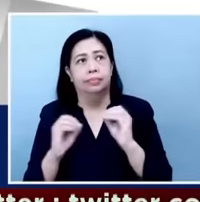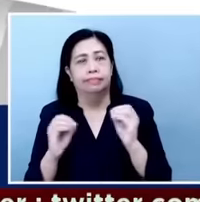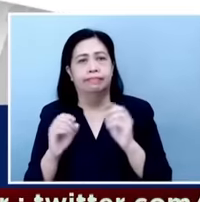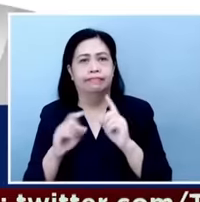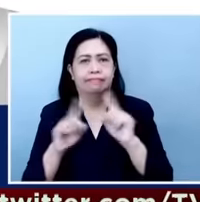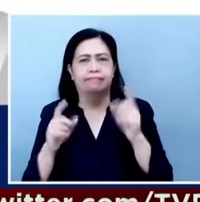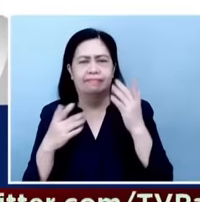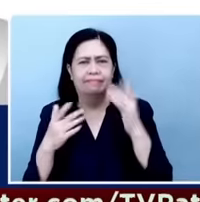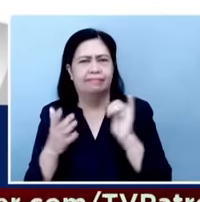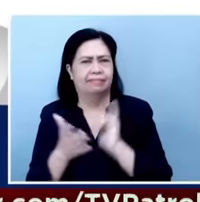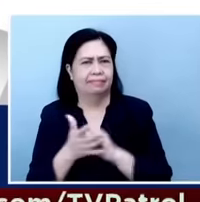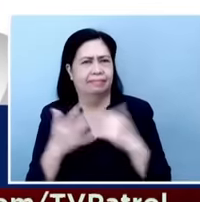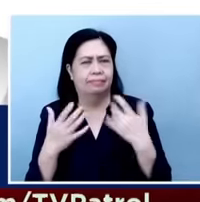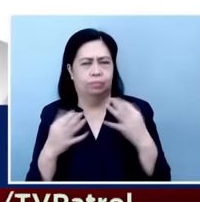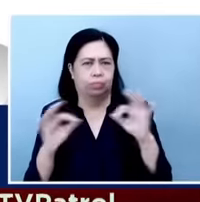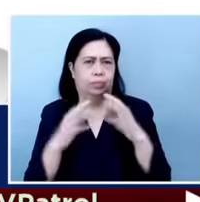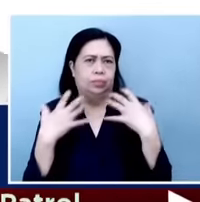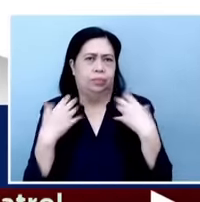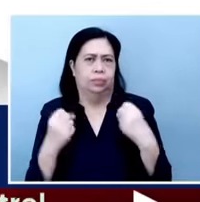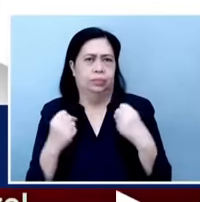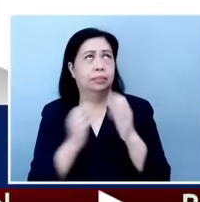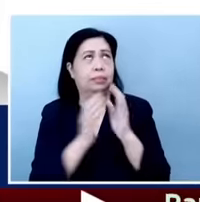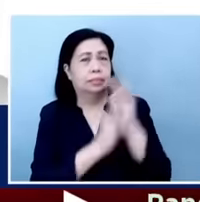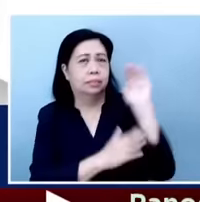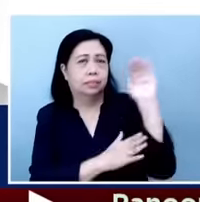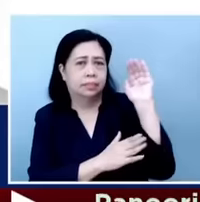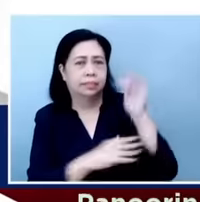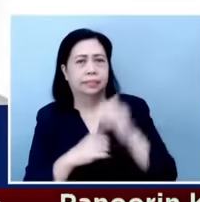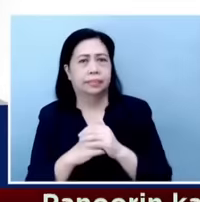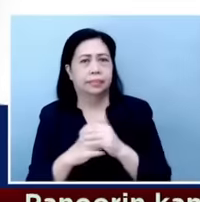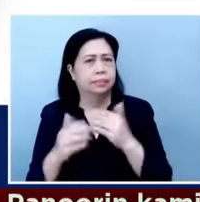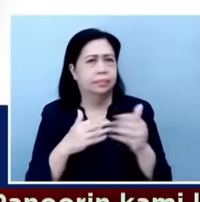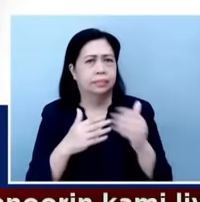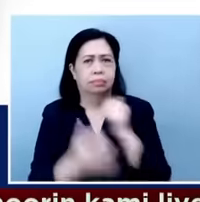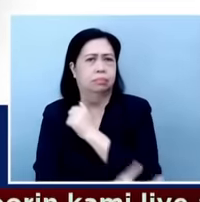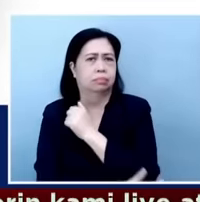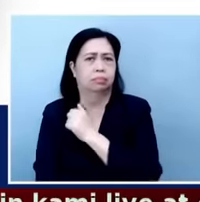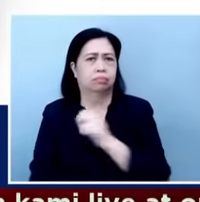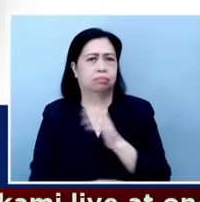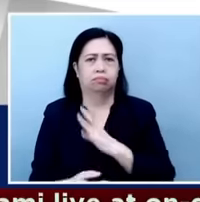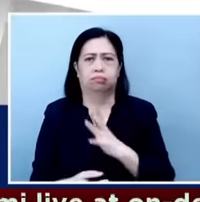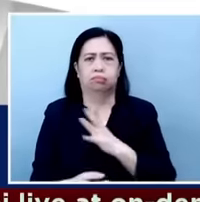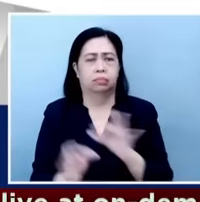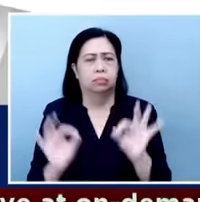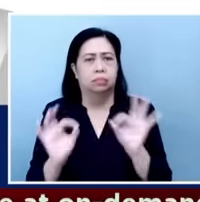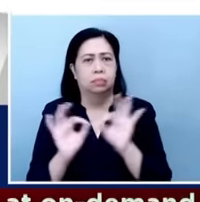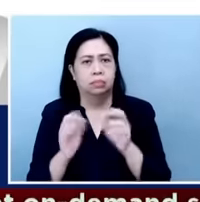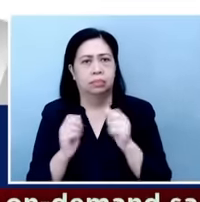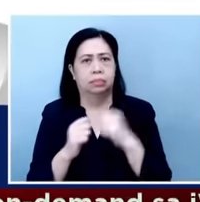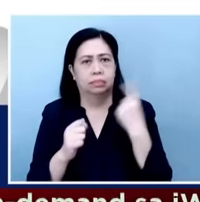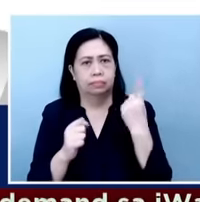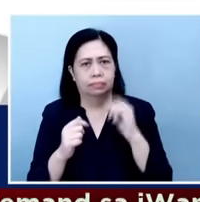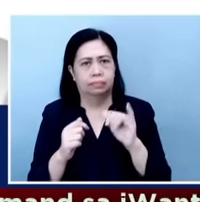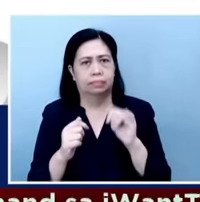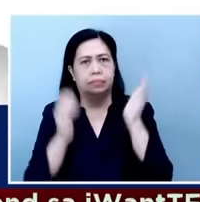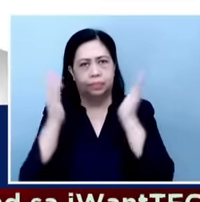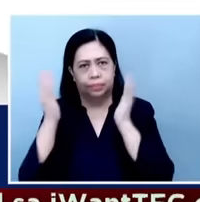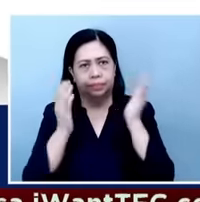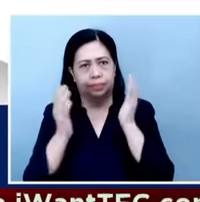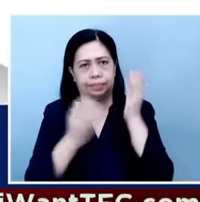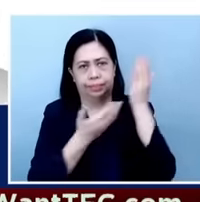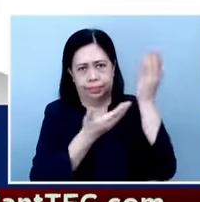po. Yun ang iling ko sa kanya. Kahit mahirap lang ako, basta habang buhay ako maglilingkod sa